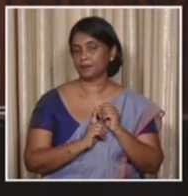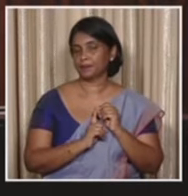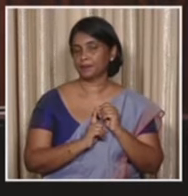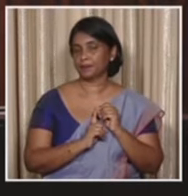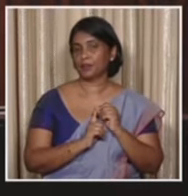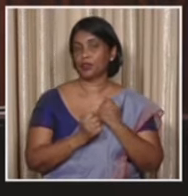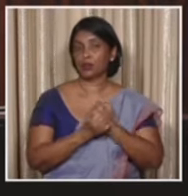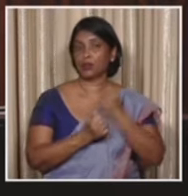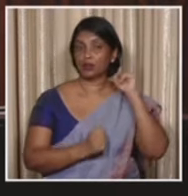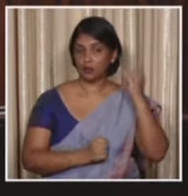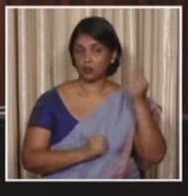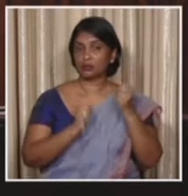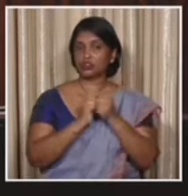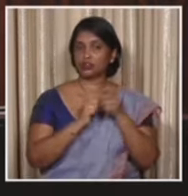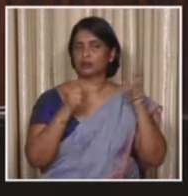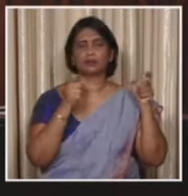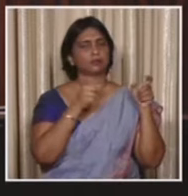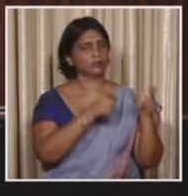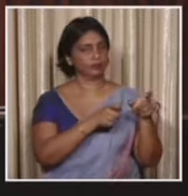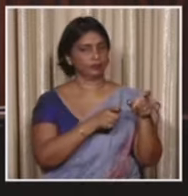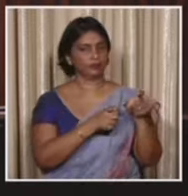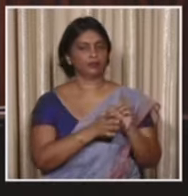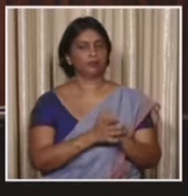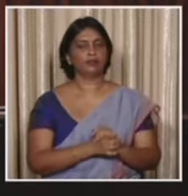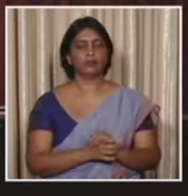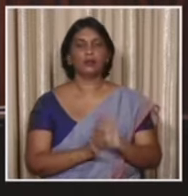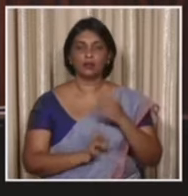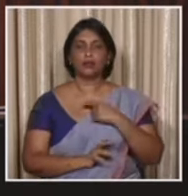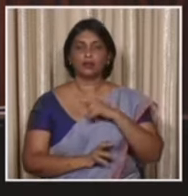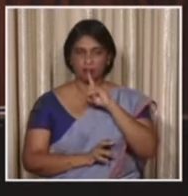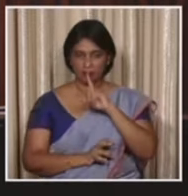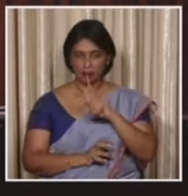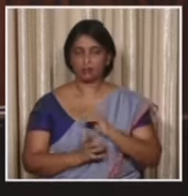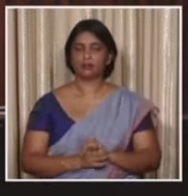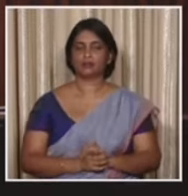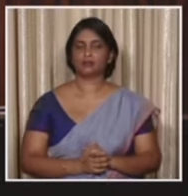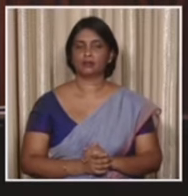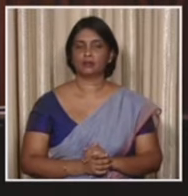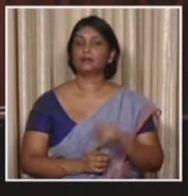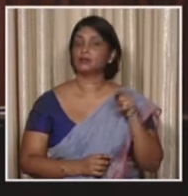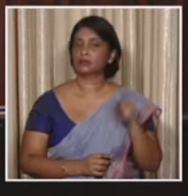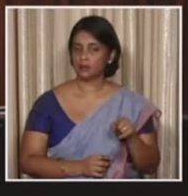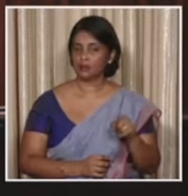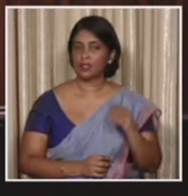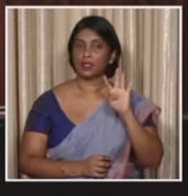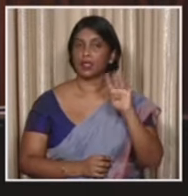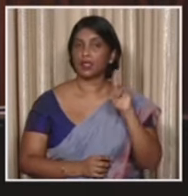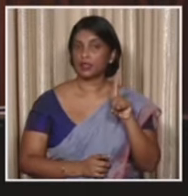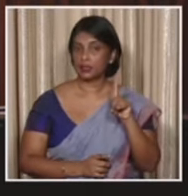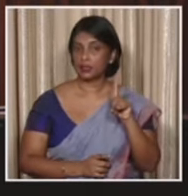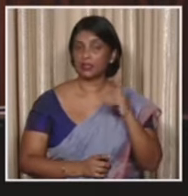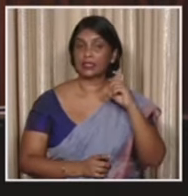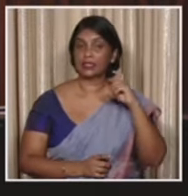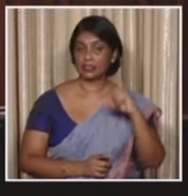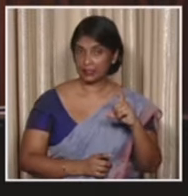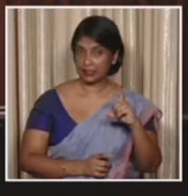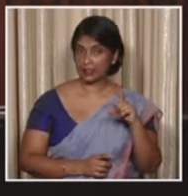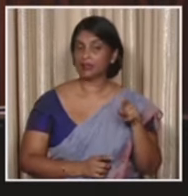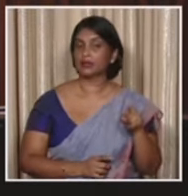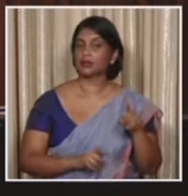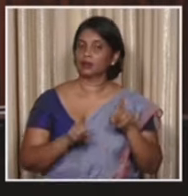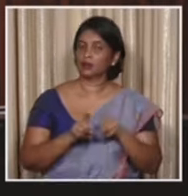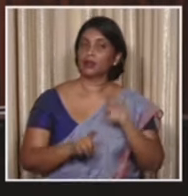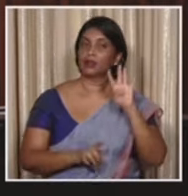පොලිස් වෛද්‍යතුමාගේ සේවය තහනම් කරලා තියෙනවා. නමුත් මම කියන්න කැමතියි මේකේ 41C වගන්ති යටතේ, ඒ